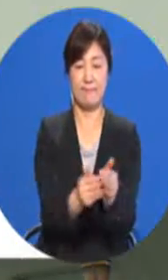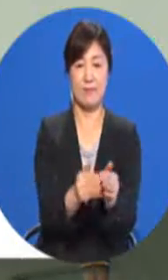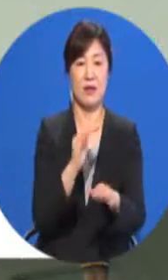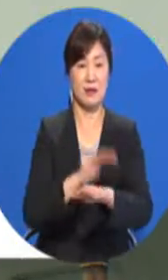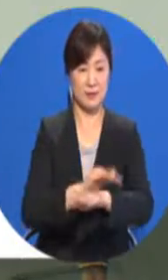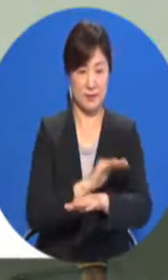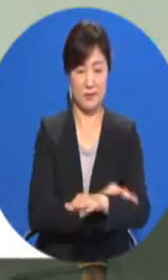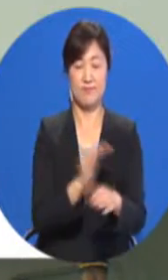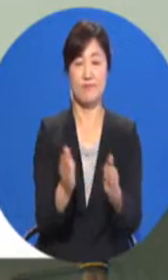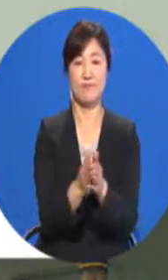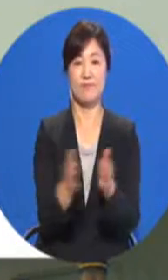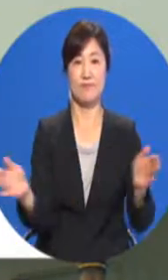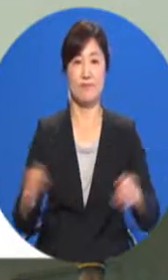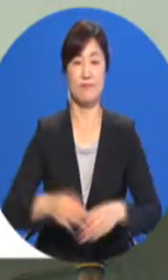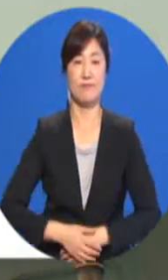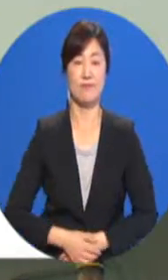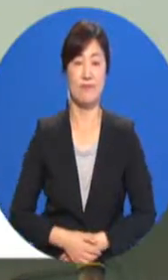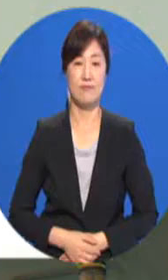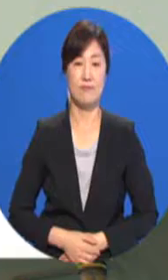실습에 나섰습니다.